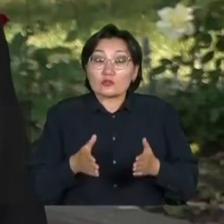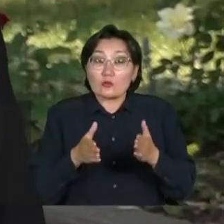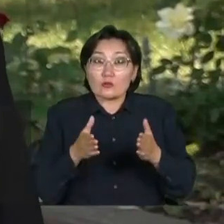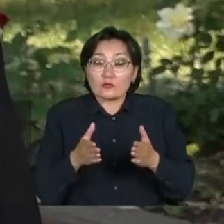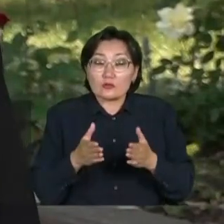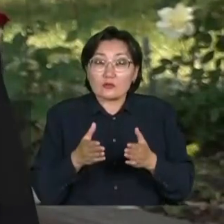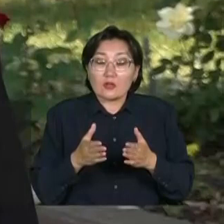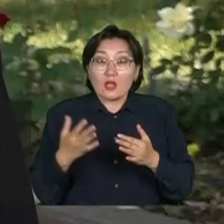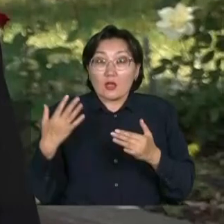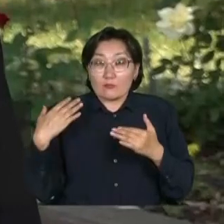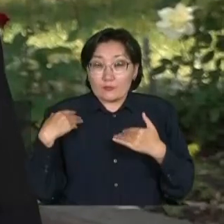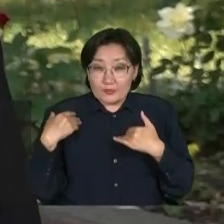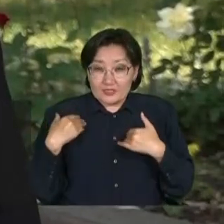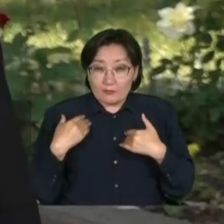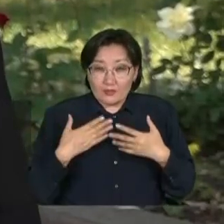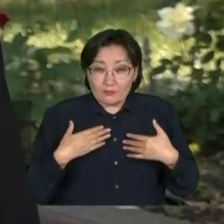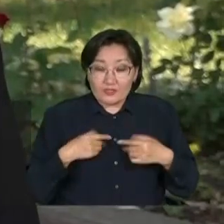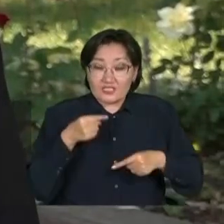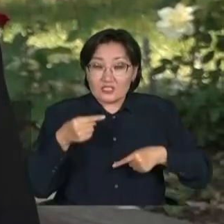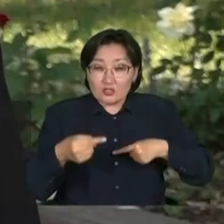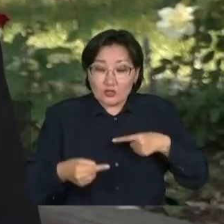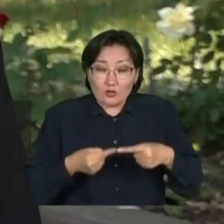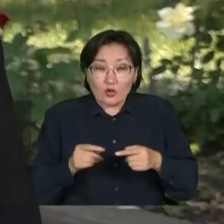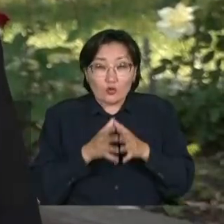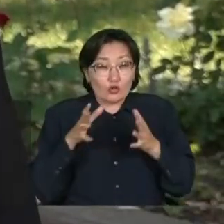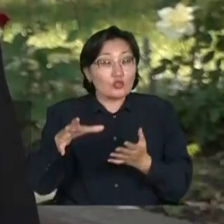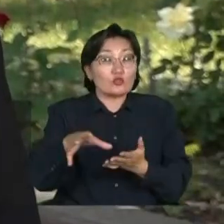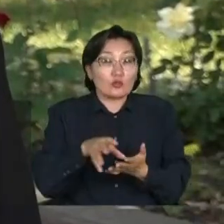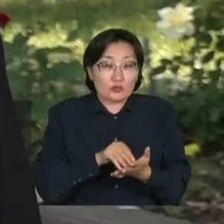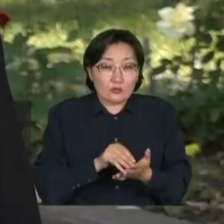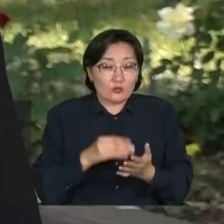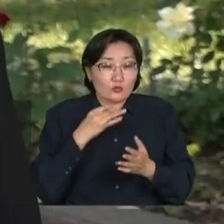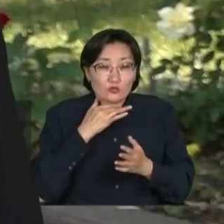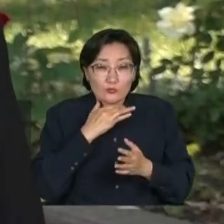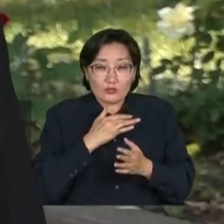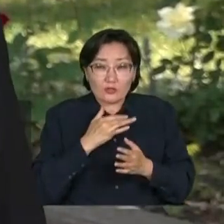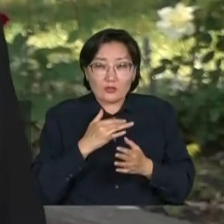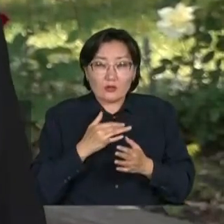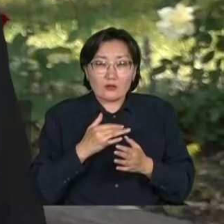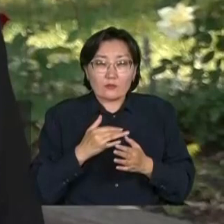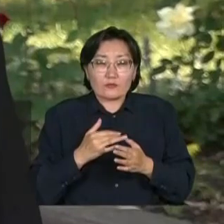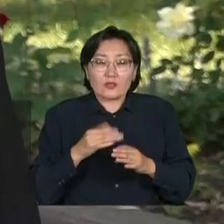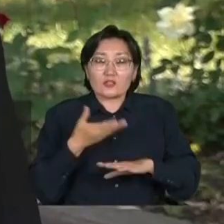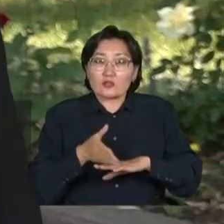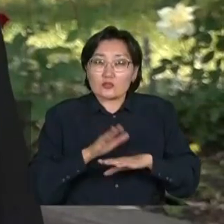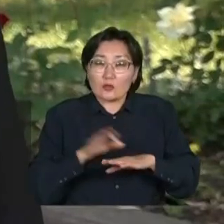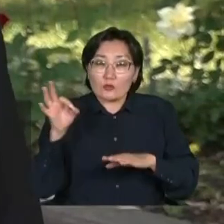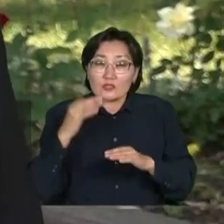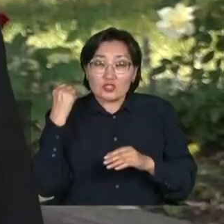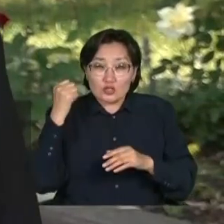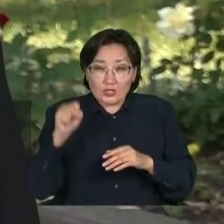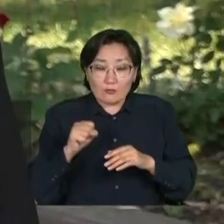артына келе жатқан ұрпақтарға елге үлкен үлгі. Талай шыңдардан өтіп, соғыстан